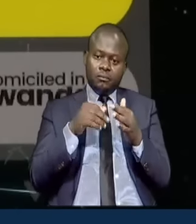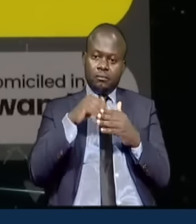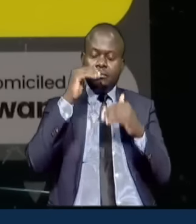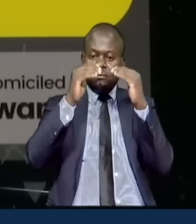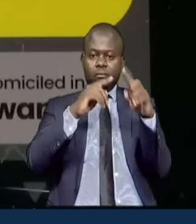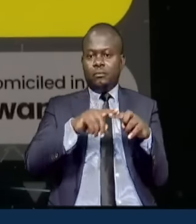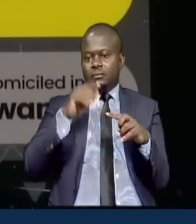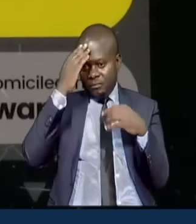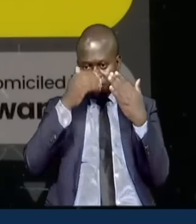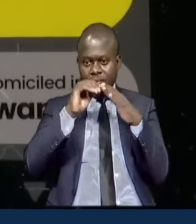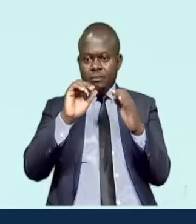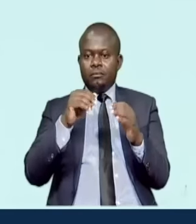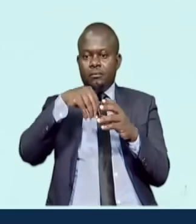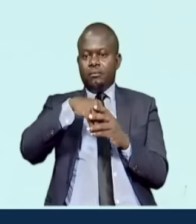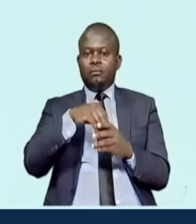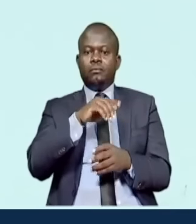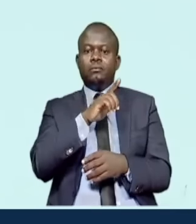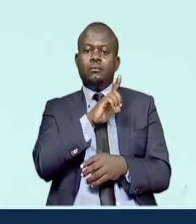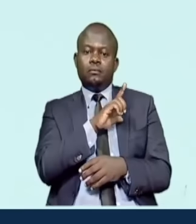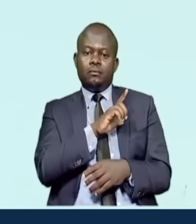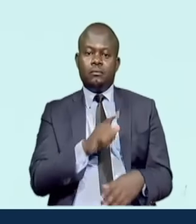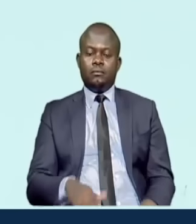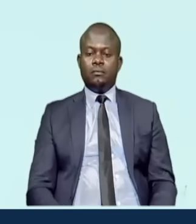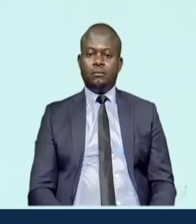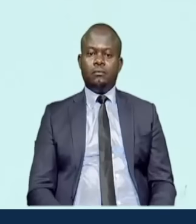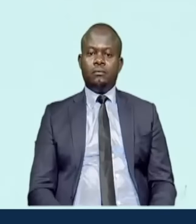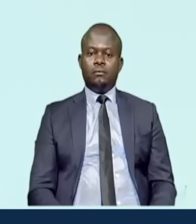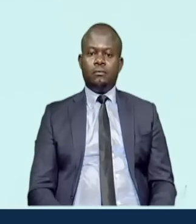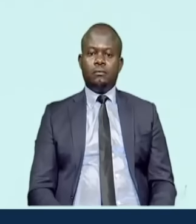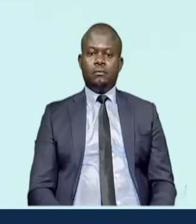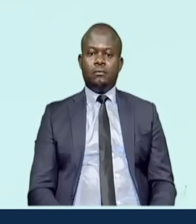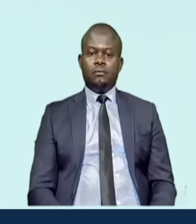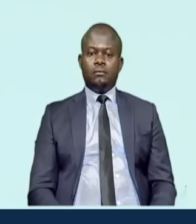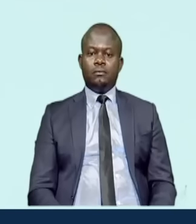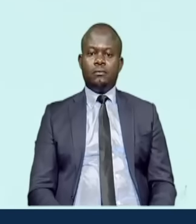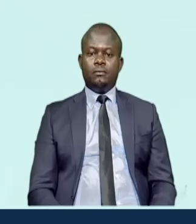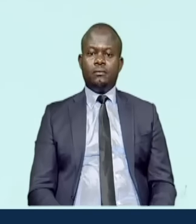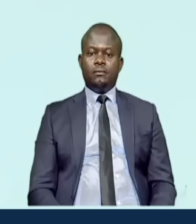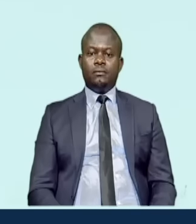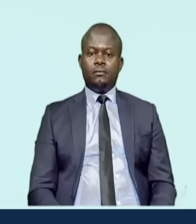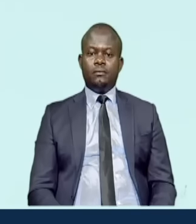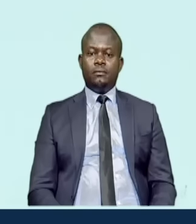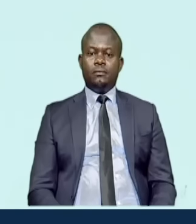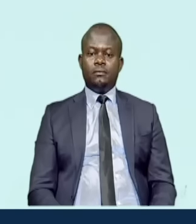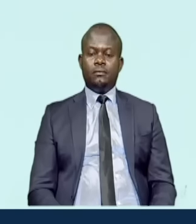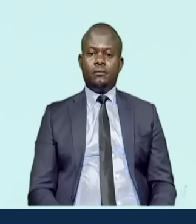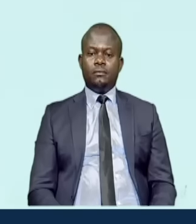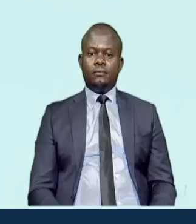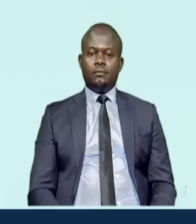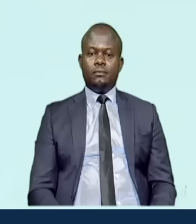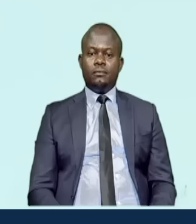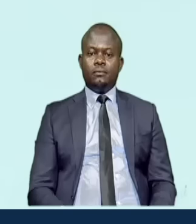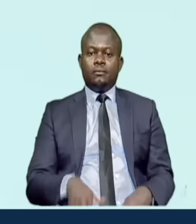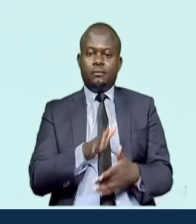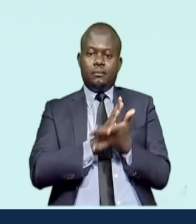zitandukanye kuko zirimo amahirwe. But one of the sectors that is still of attraction and it's driving that growth is zimwe